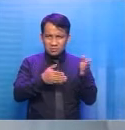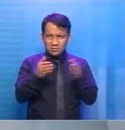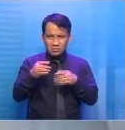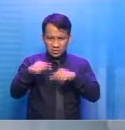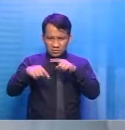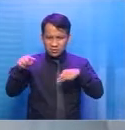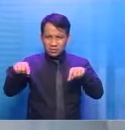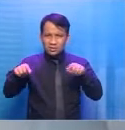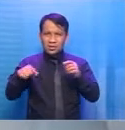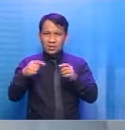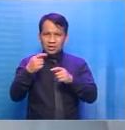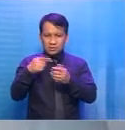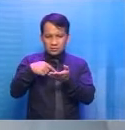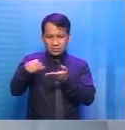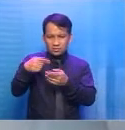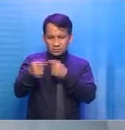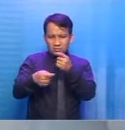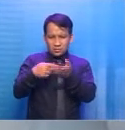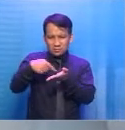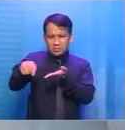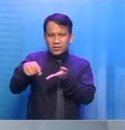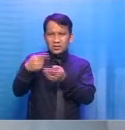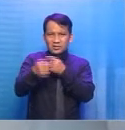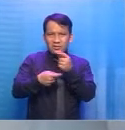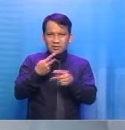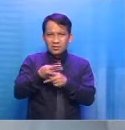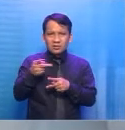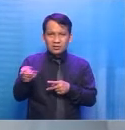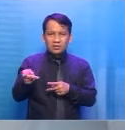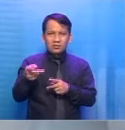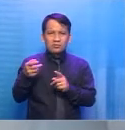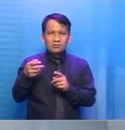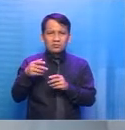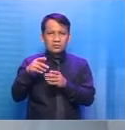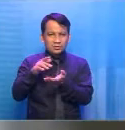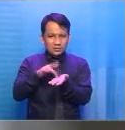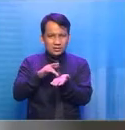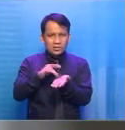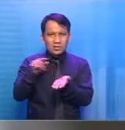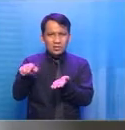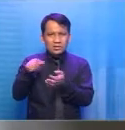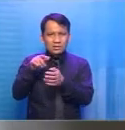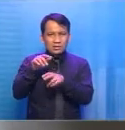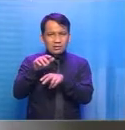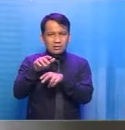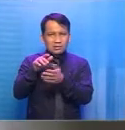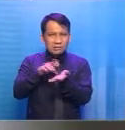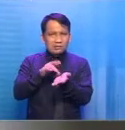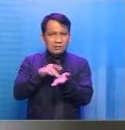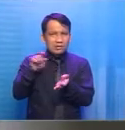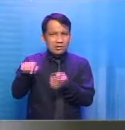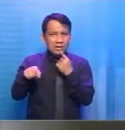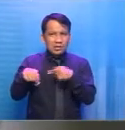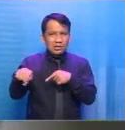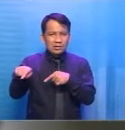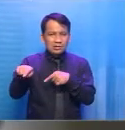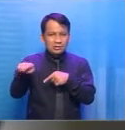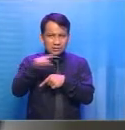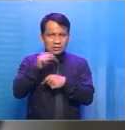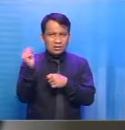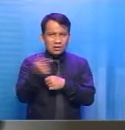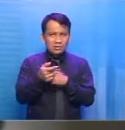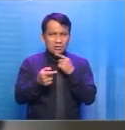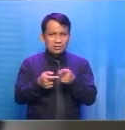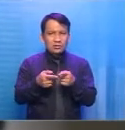charging. You're taking advantage of the misery of other people. Libre at sagot dati ng PhilHealth ang swab test sa